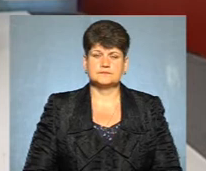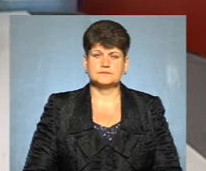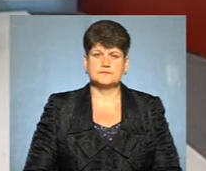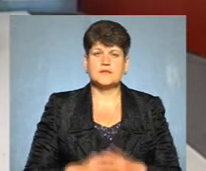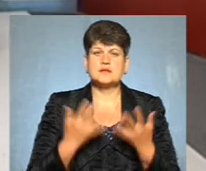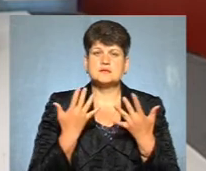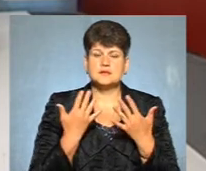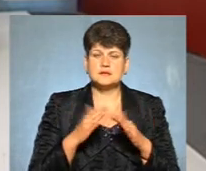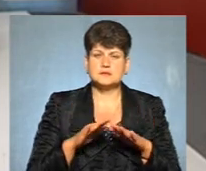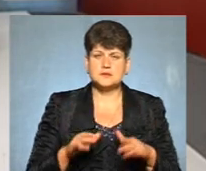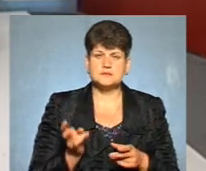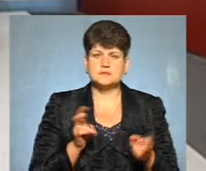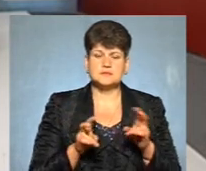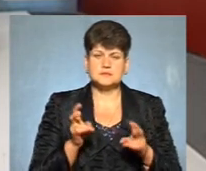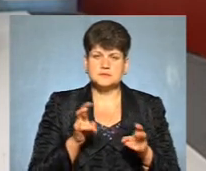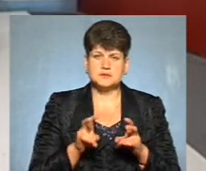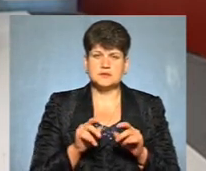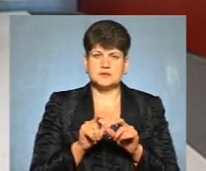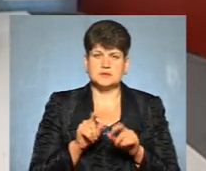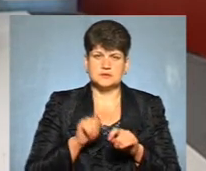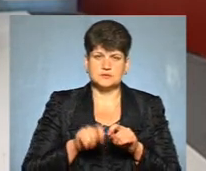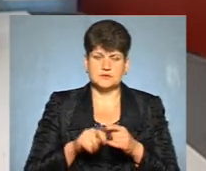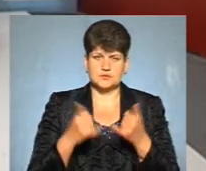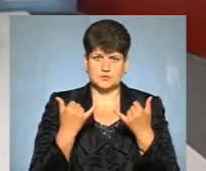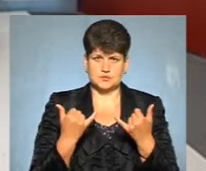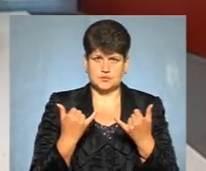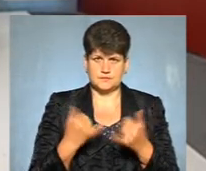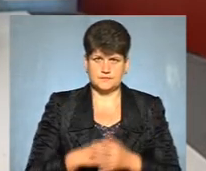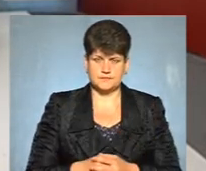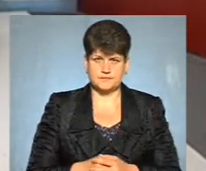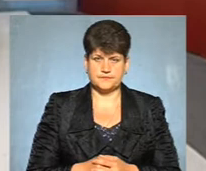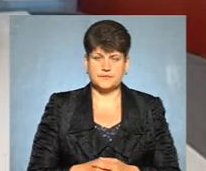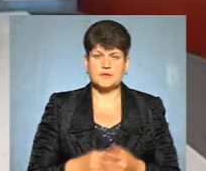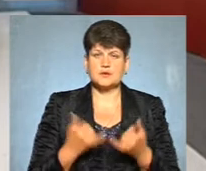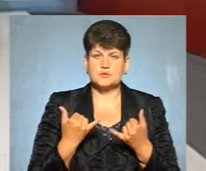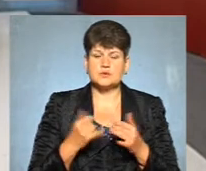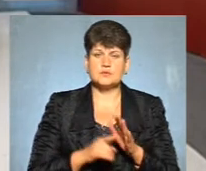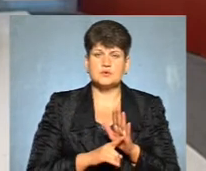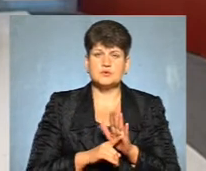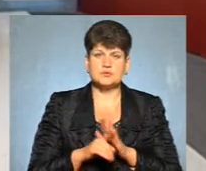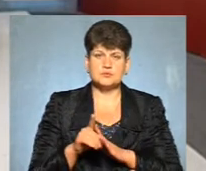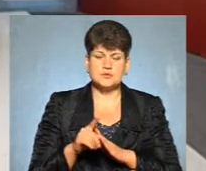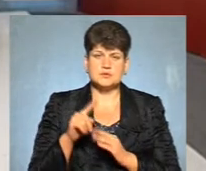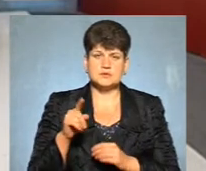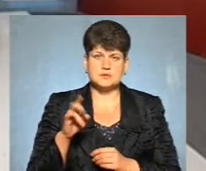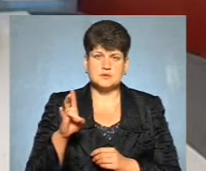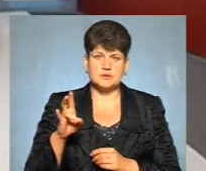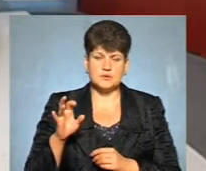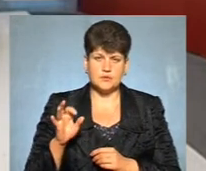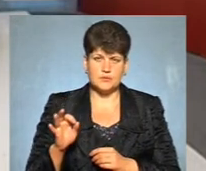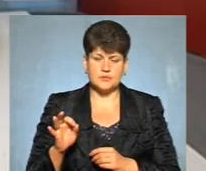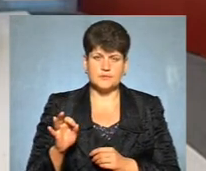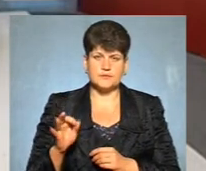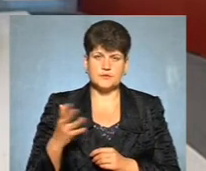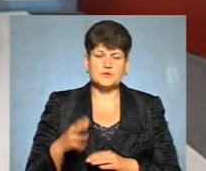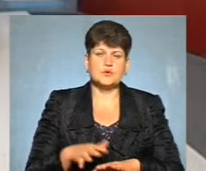Скільки абітурієнтів з'явилися в пункті тестування сьогодні? Так, сьогодні ми розпочали зовнішнє незалежне оцінювання, якого досить